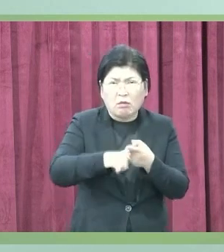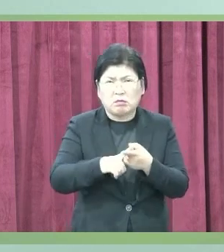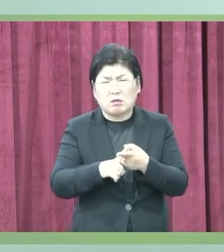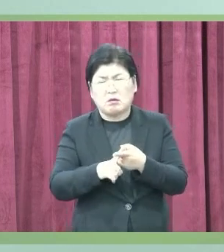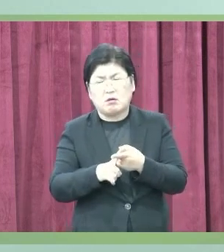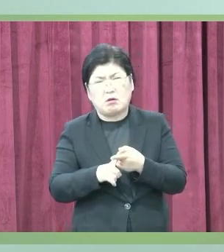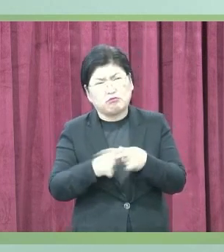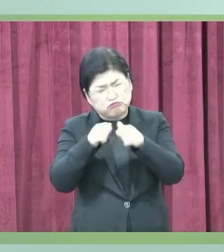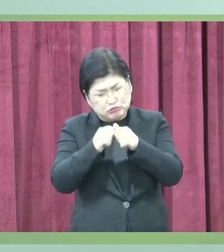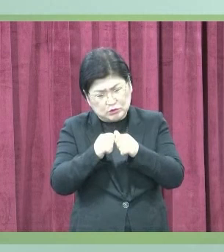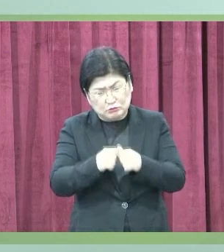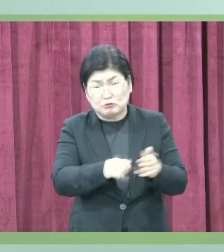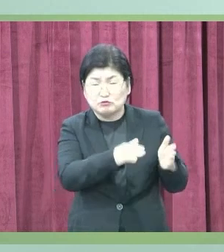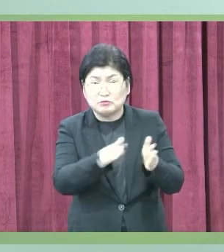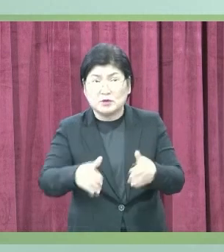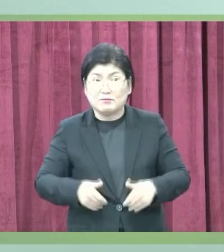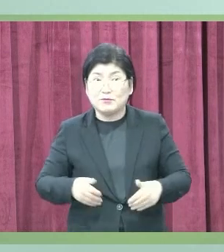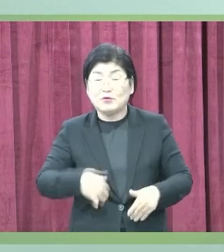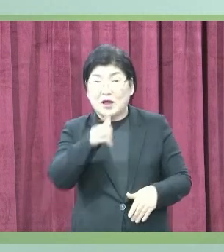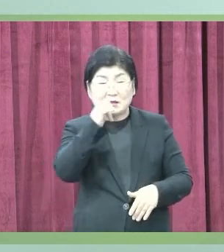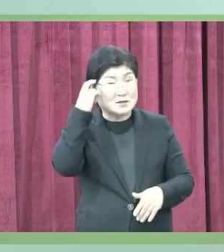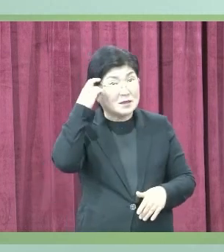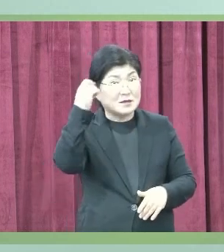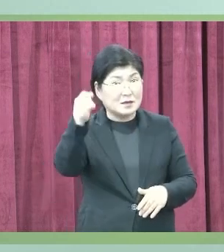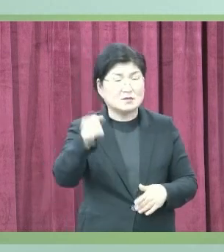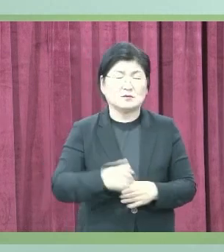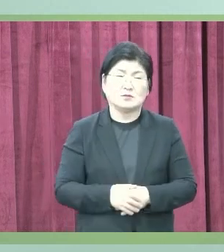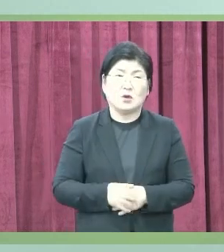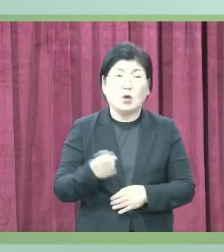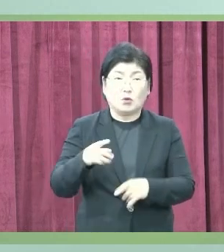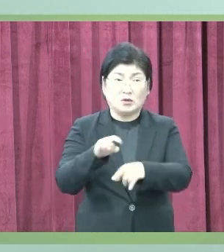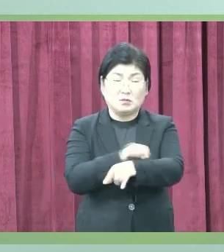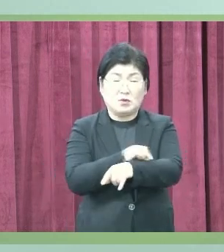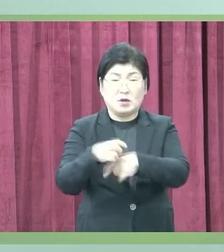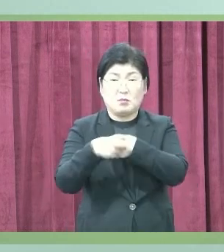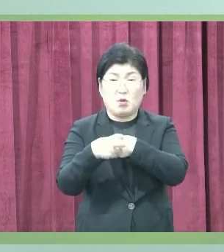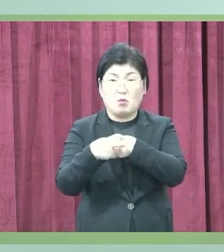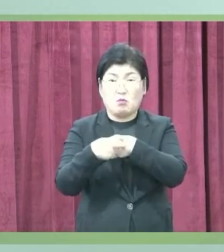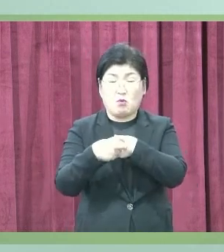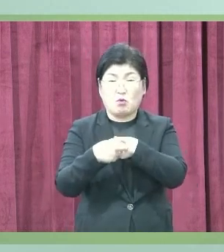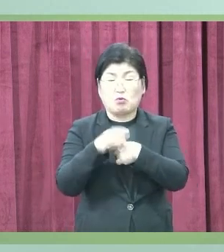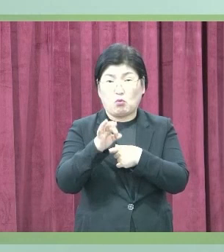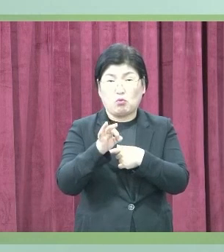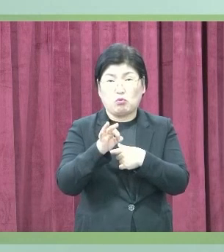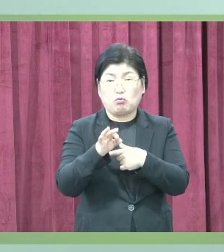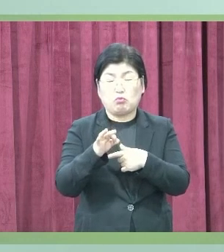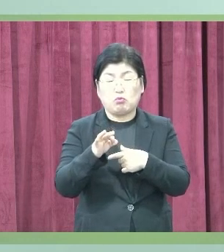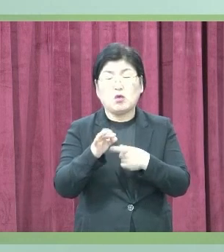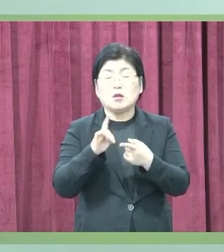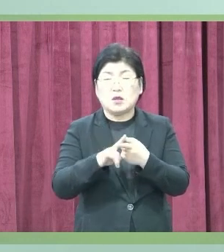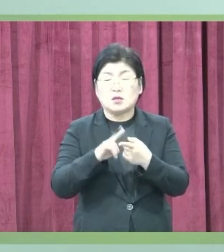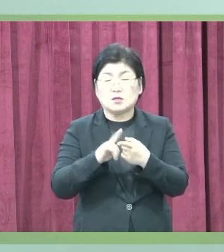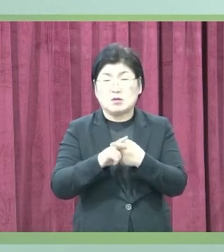방안을 구체적으로 마련할 필요가 있겠다는 부분 생각해 보았고요. 특별히 의료급여에서는 검진 수검률이